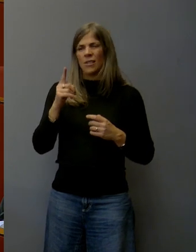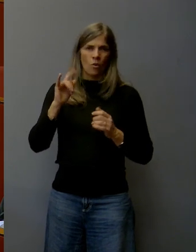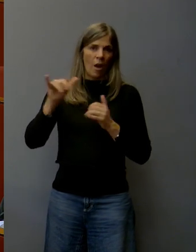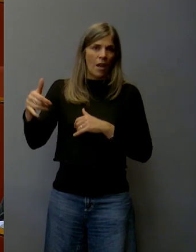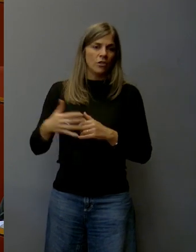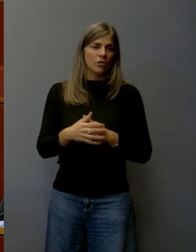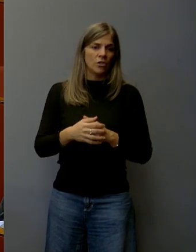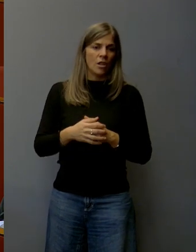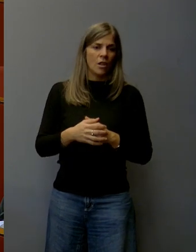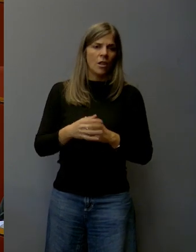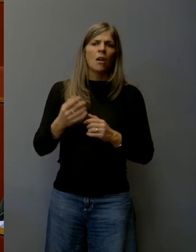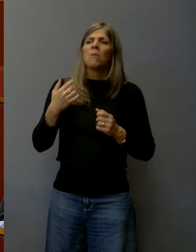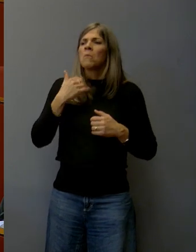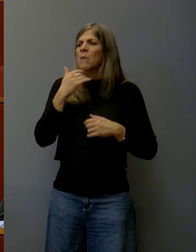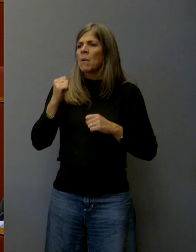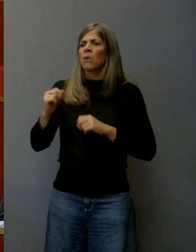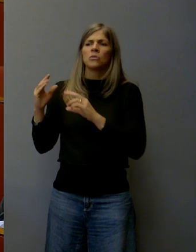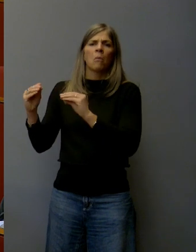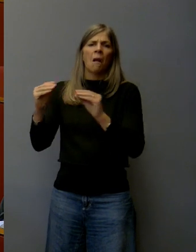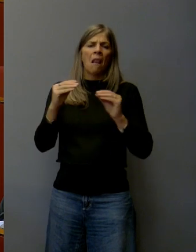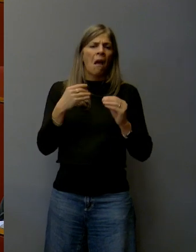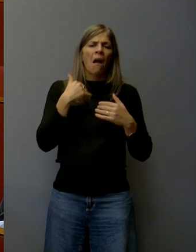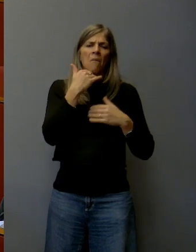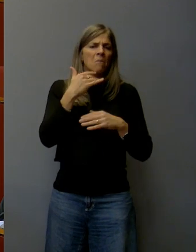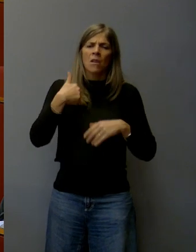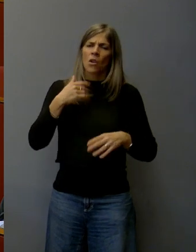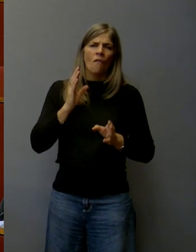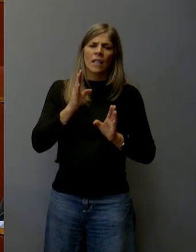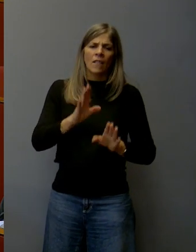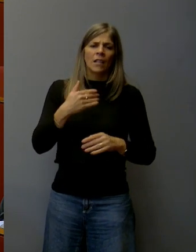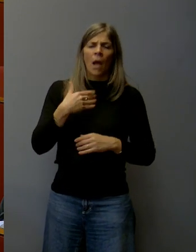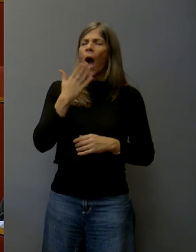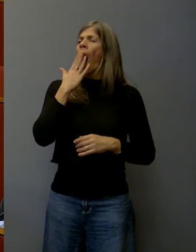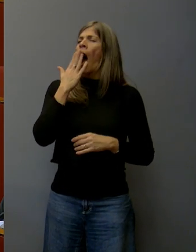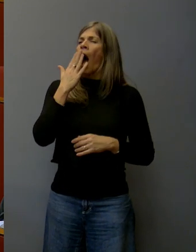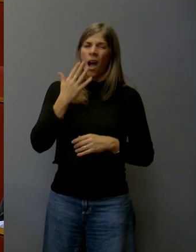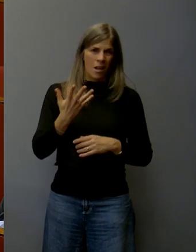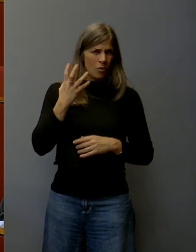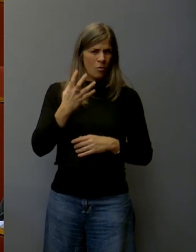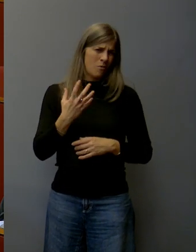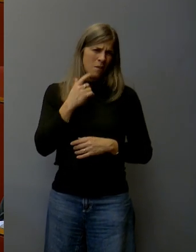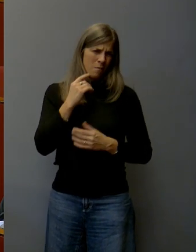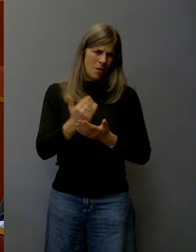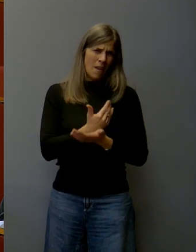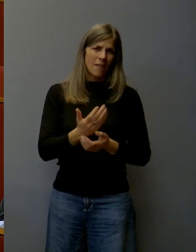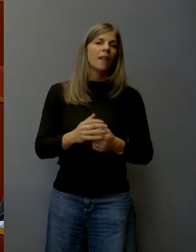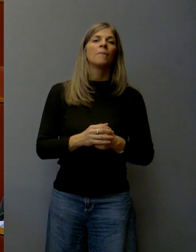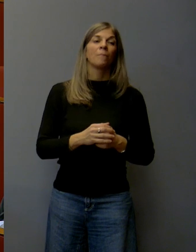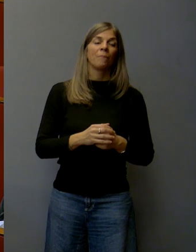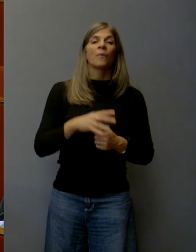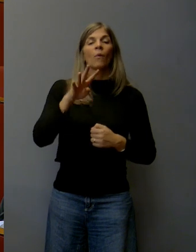sottofondo per me possono parlare tutti non ho problemi vado avanti però li sbadigli ci lievitiamo 4360